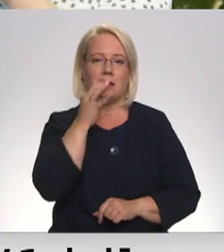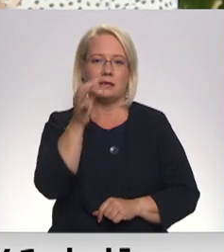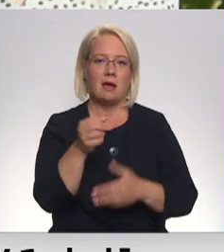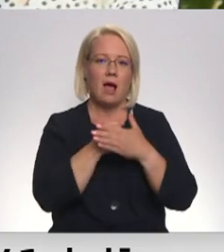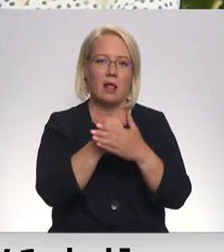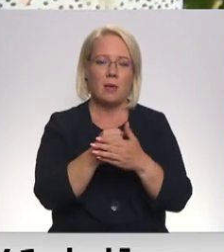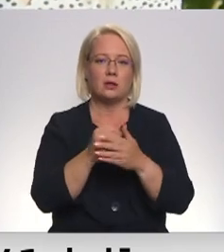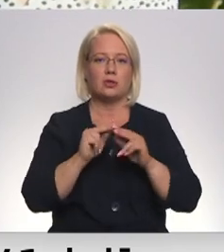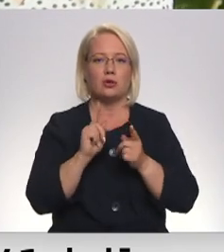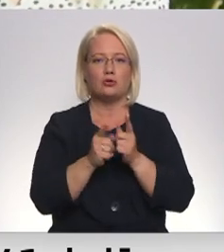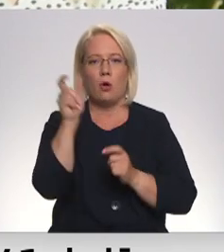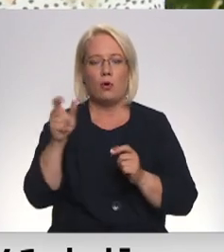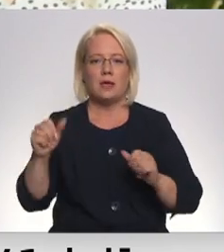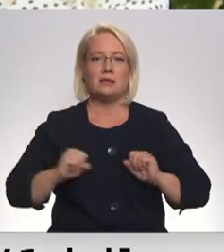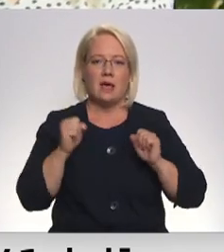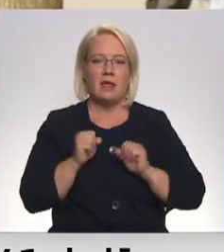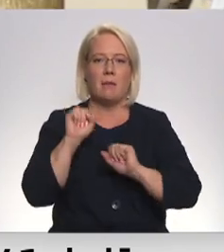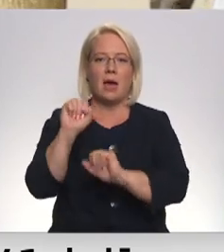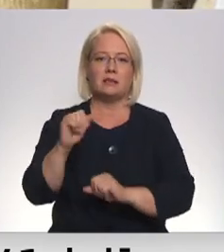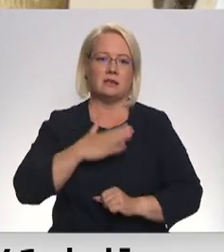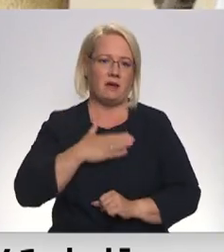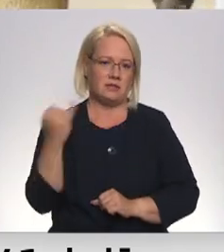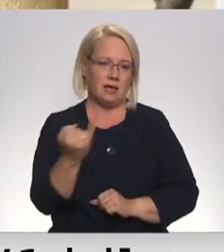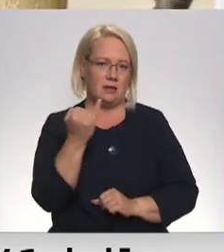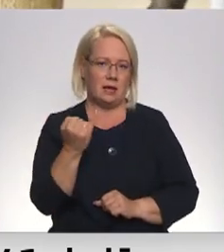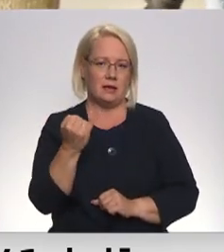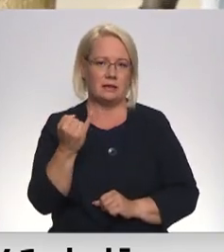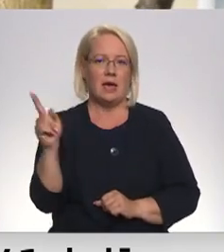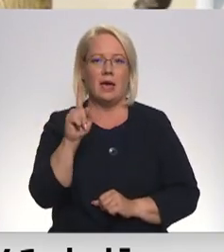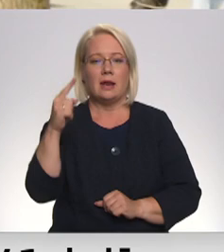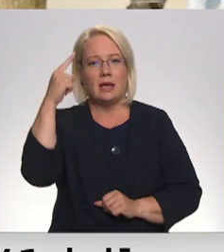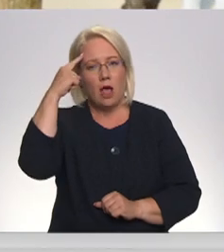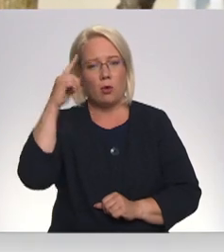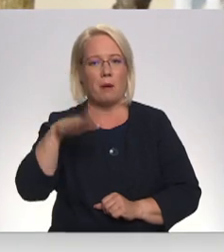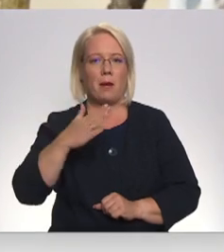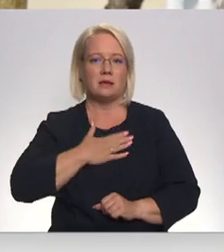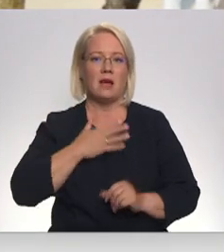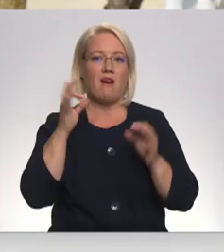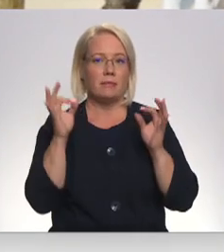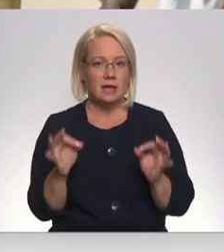pedagogu centieniem aizstāvēt savas intereses. Nu, ir jādomā par arī par savām tiesībām.